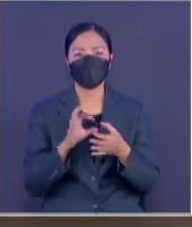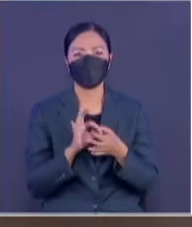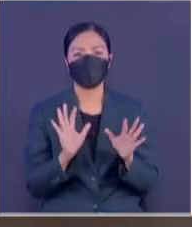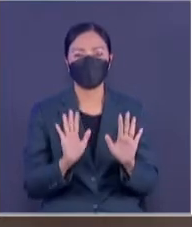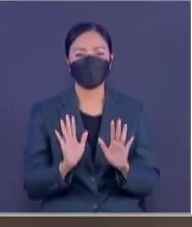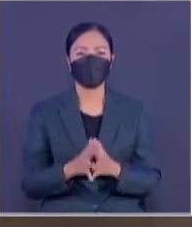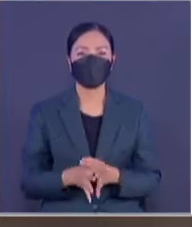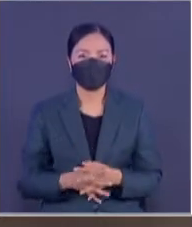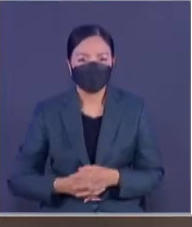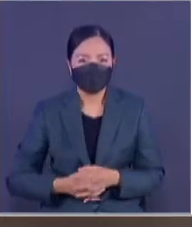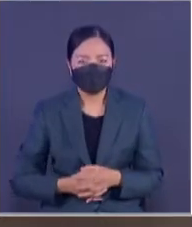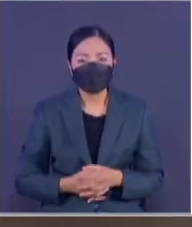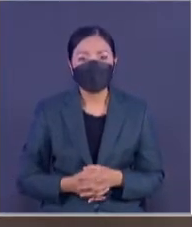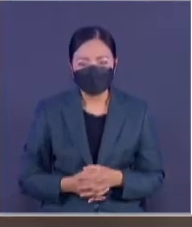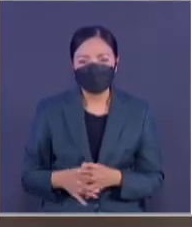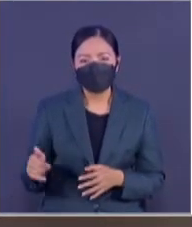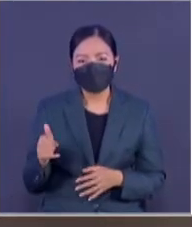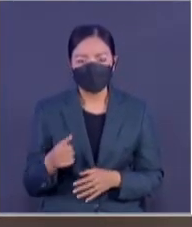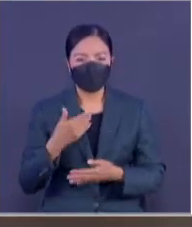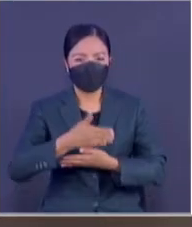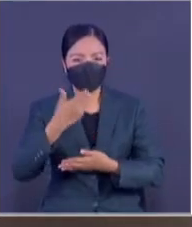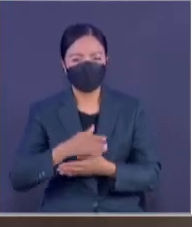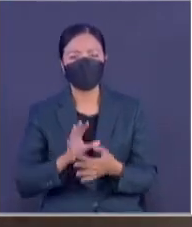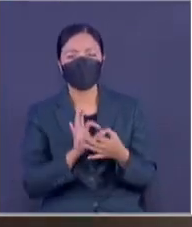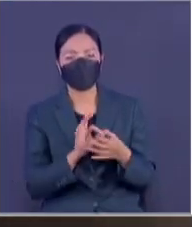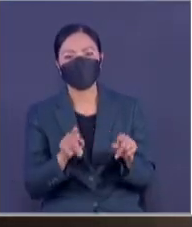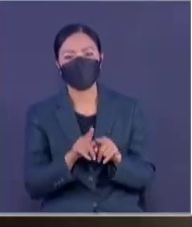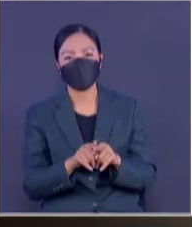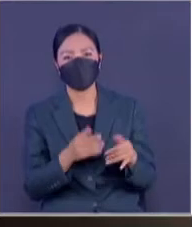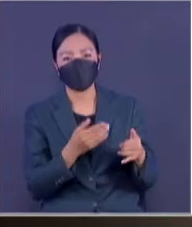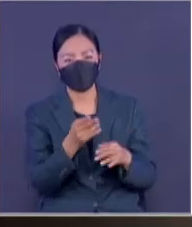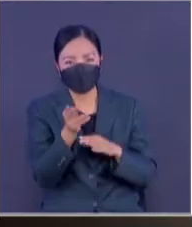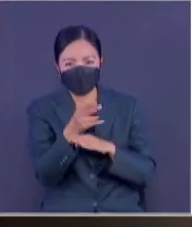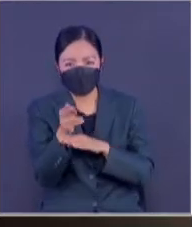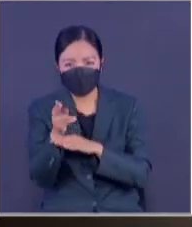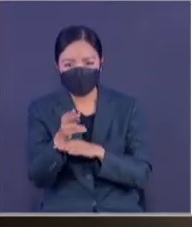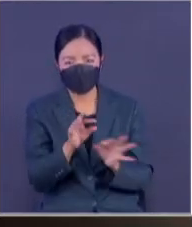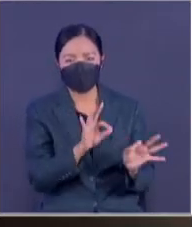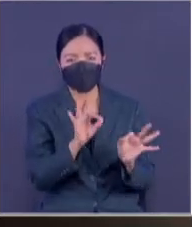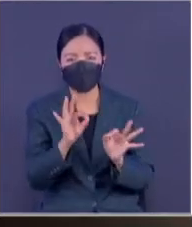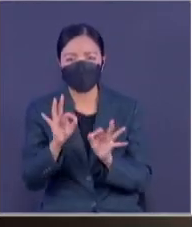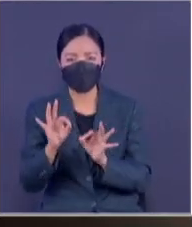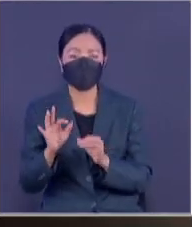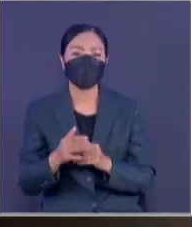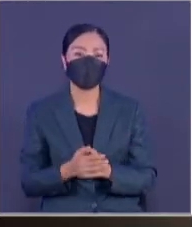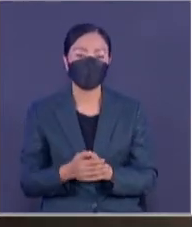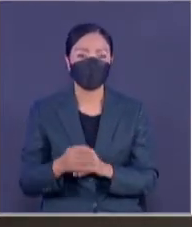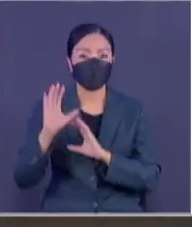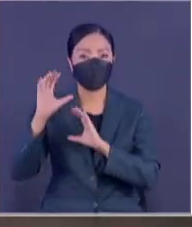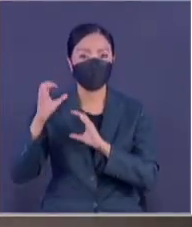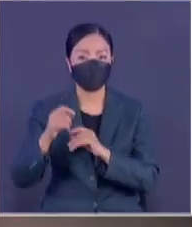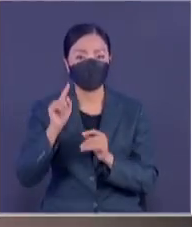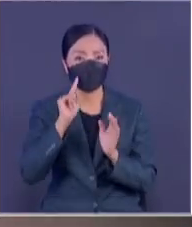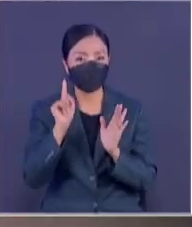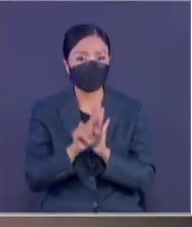ค่ะขณะที่ทางผู้สร้างหนังนะคะก็เป็นกังวลไม่น้อยที่การถ่ายทำเนี่ยต้องล่าช้าออกไปเพราะว่าภาพยนตร์ aquaman